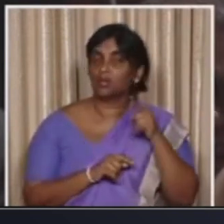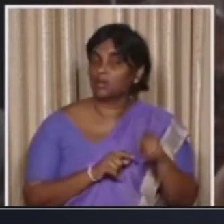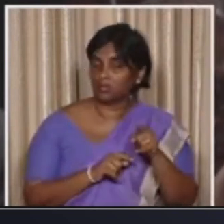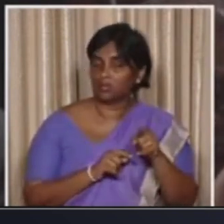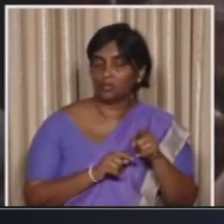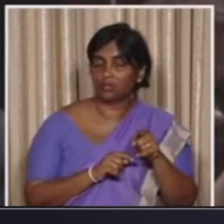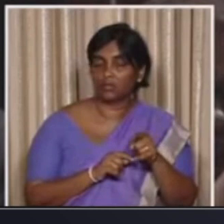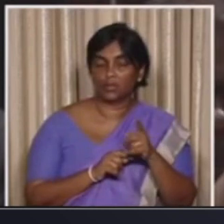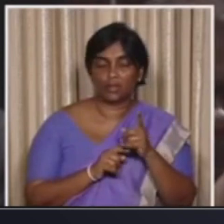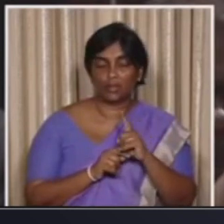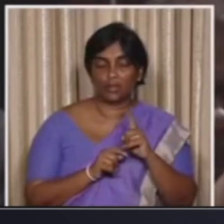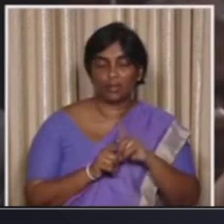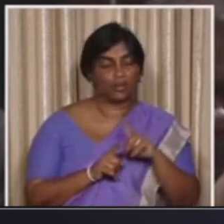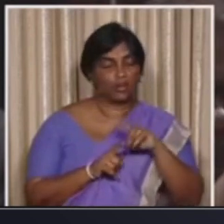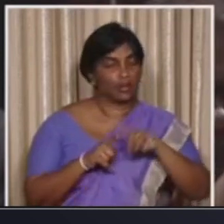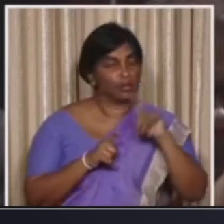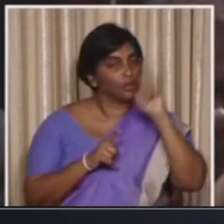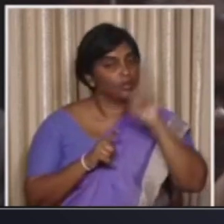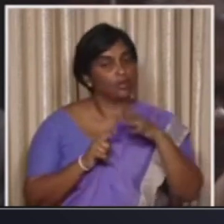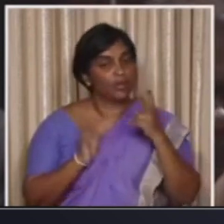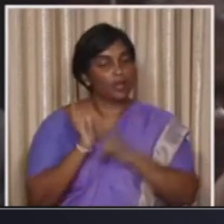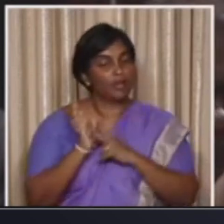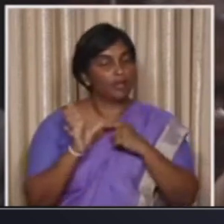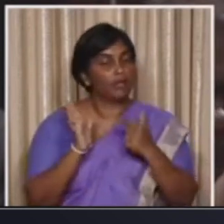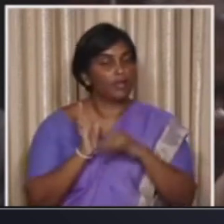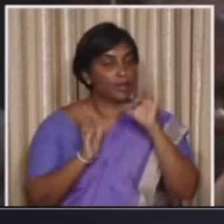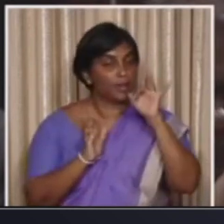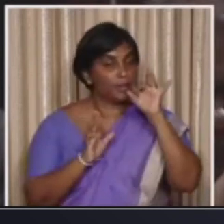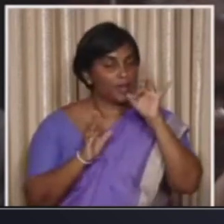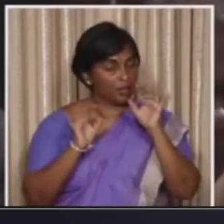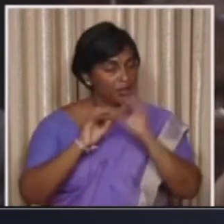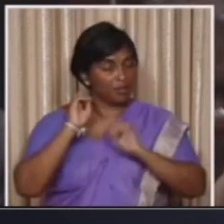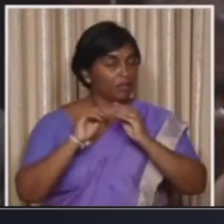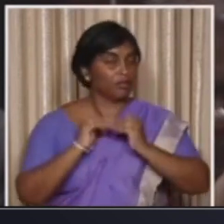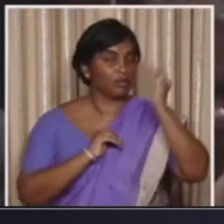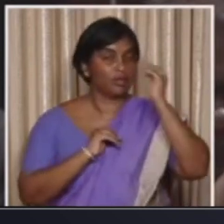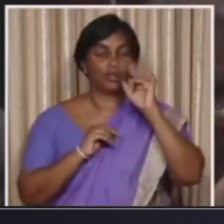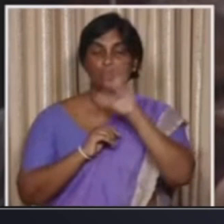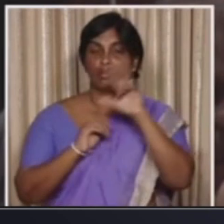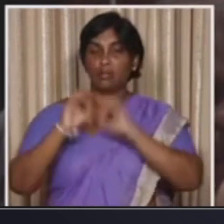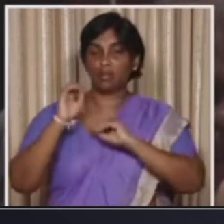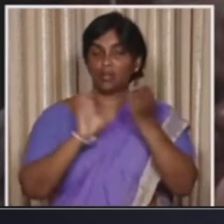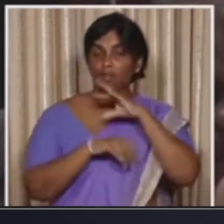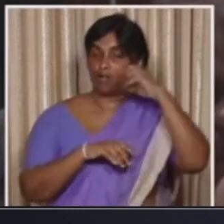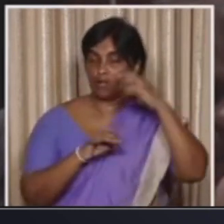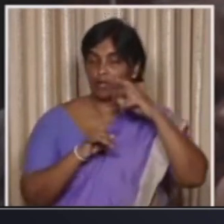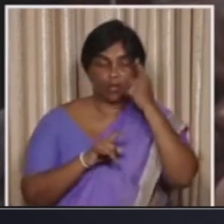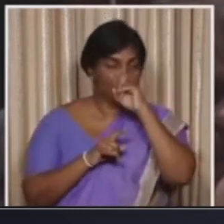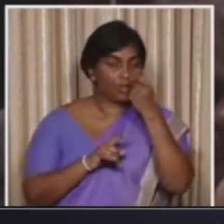ඇයට රුපියල් 10000 කෙසේ වෙතත් වැට්ටක 15,18 කරා විදුලි බිල පහුගිය මාස